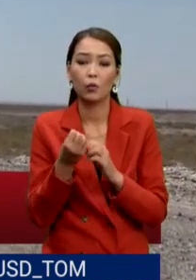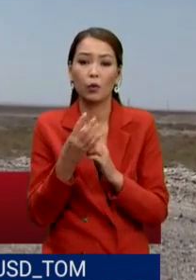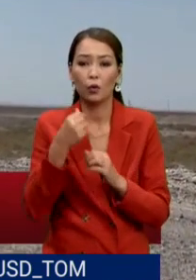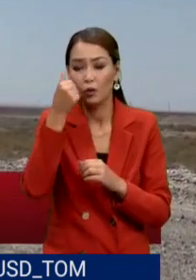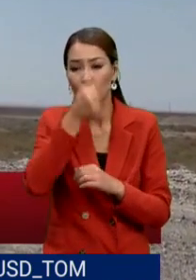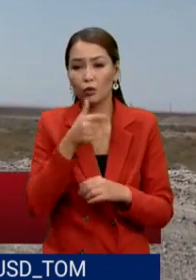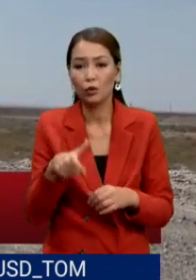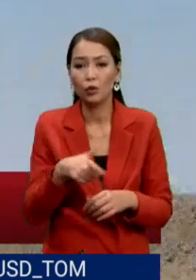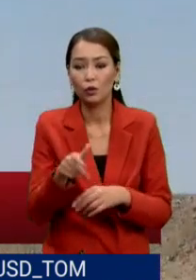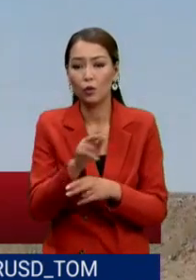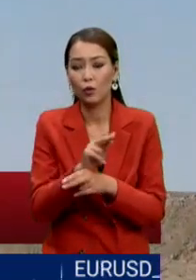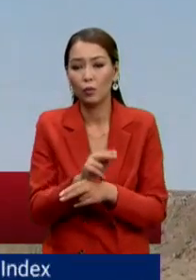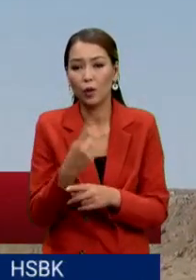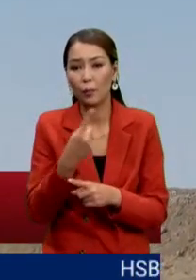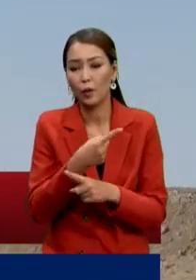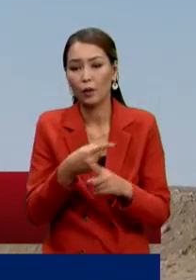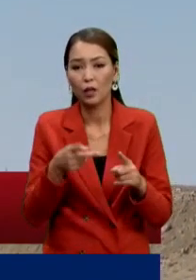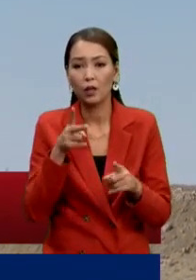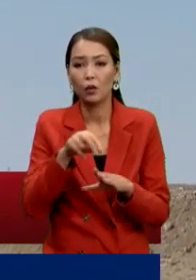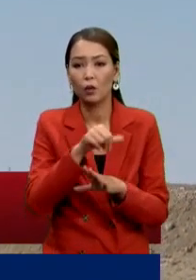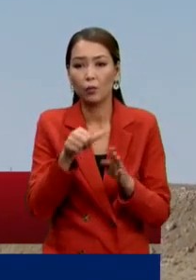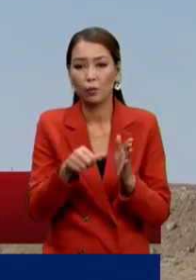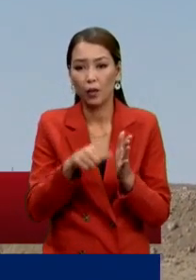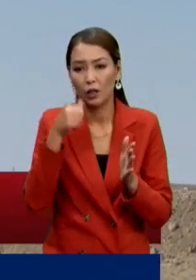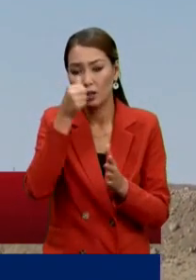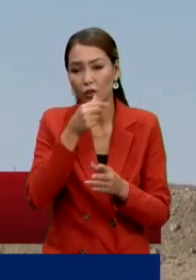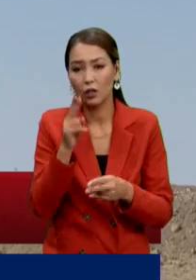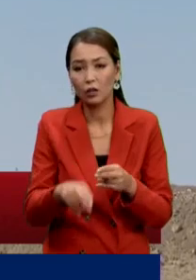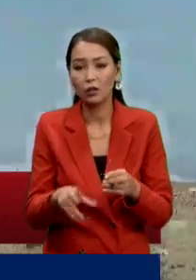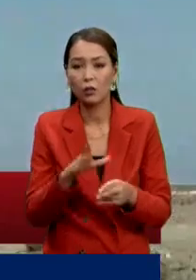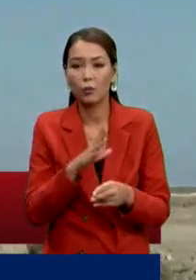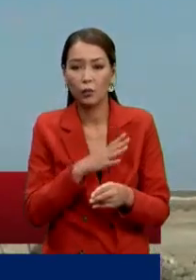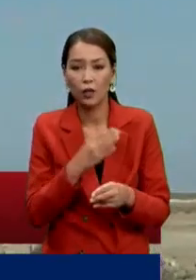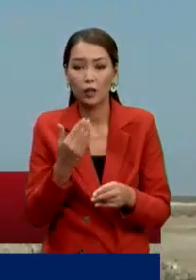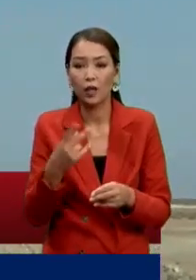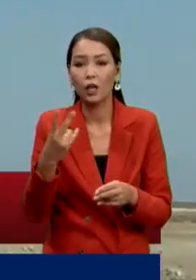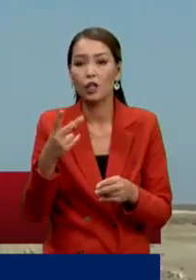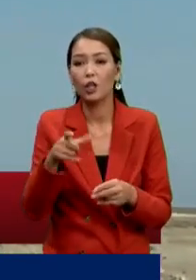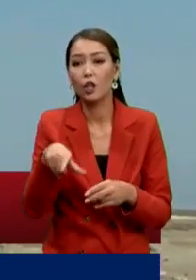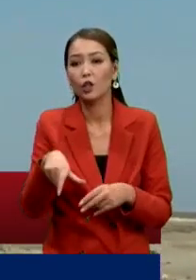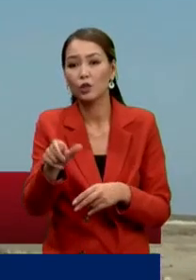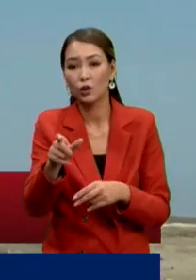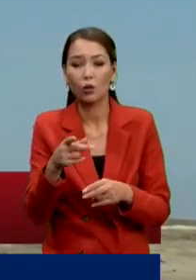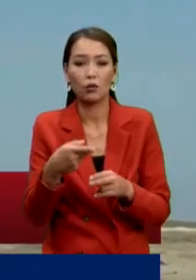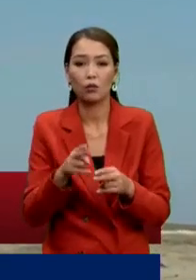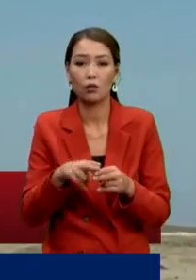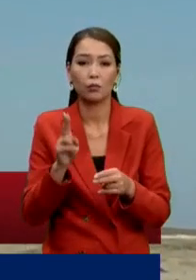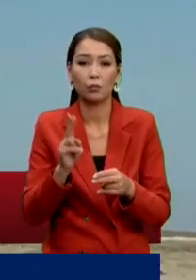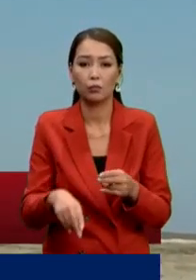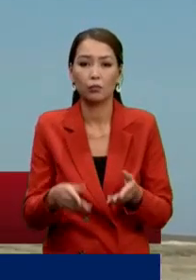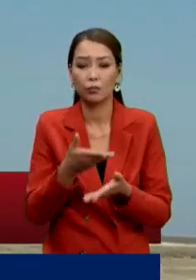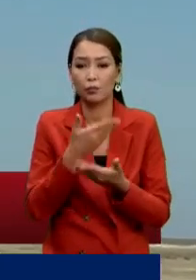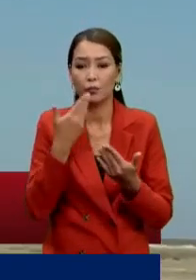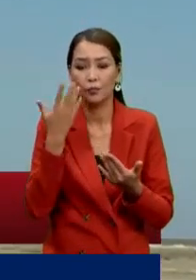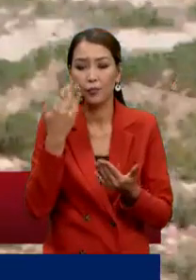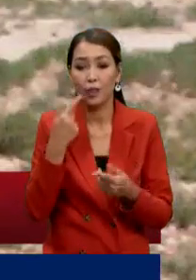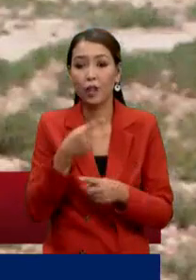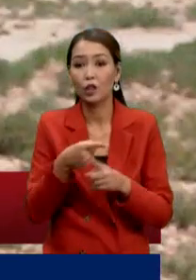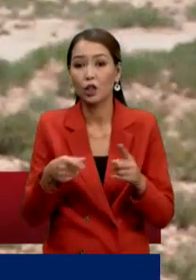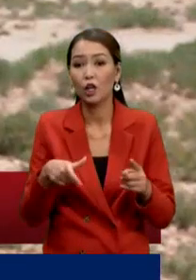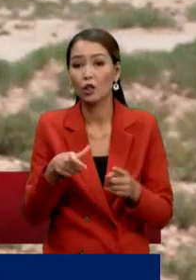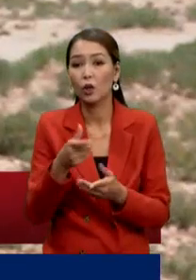жол құрылысының бірінші бөлігі 2016 жылы аяқталды, бірақ жұмыстың екінші бөлігінің бітетін түрі жоқ. Вообще жол жоқ.